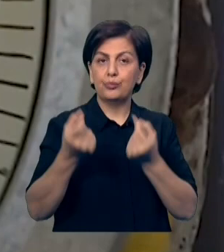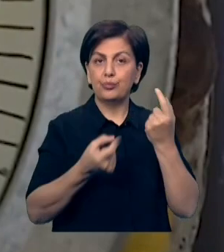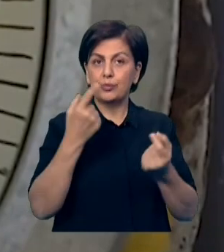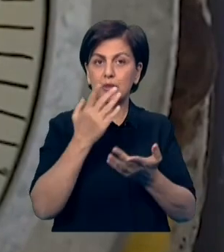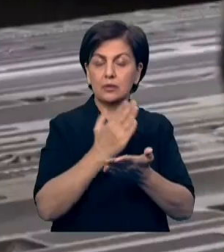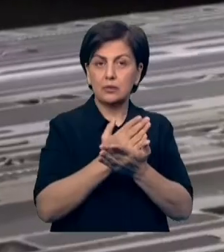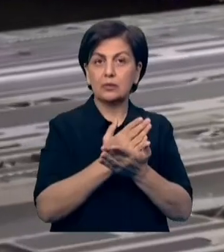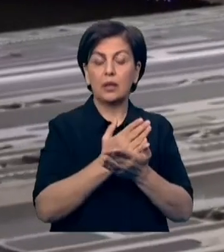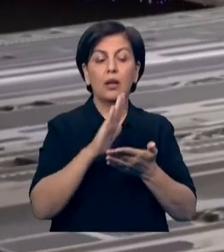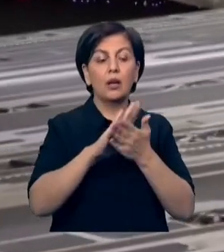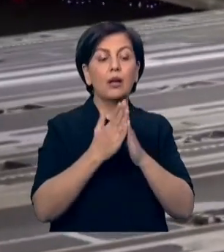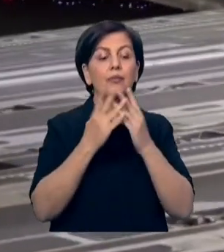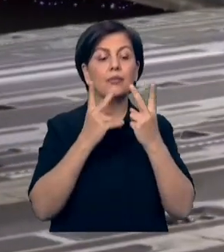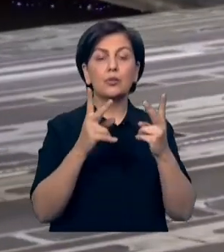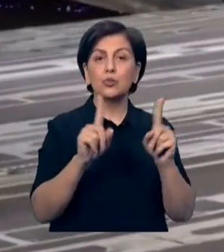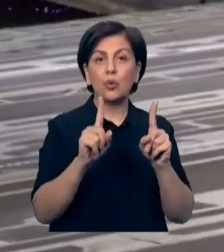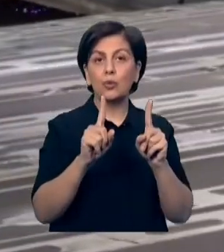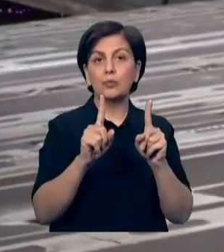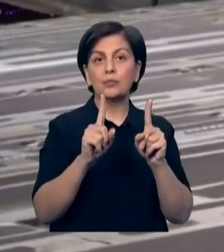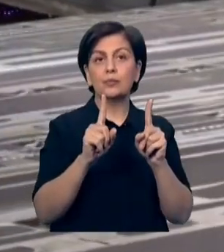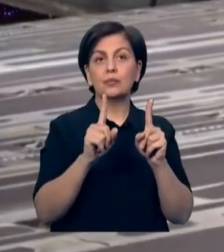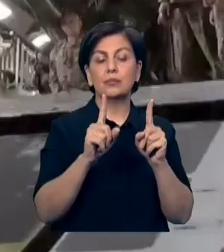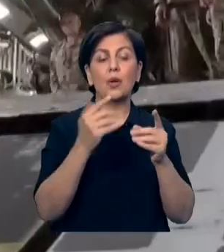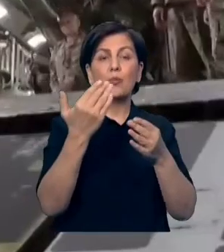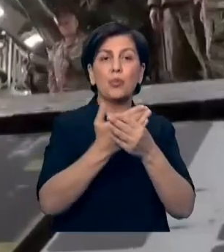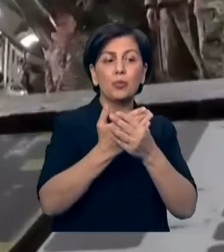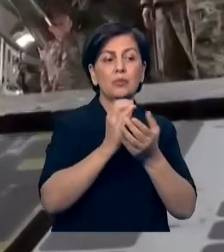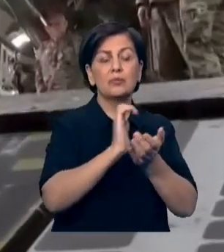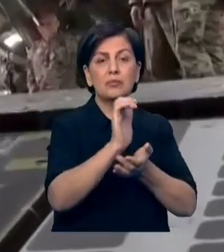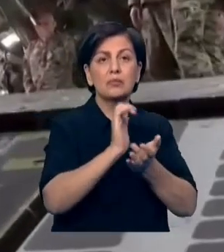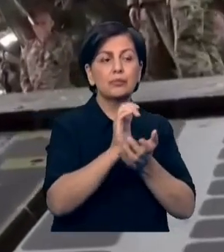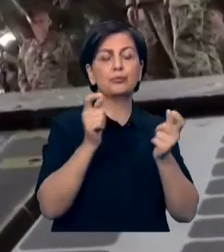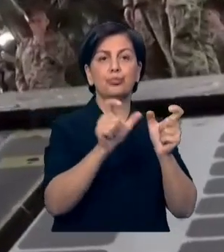Yaranan vəziyyət isə göründüyü kimi edilən yardımlara məhdudiyyət qoyulması ilə nəticələnir.